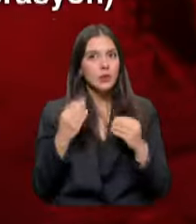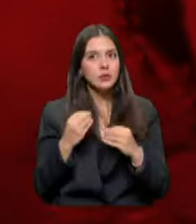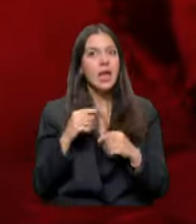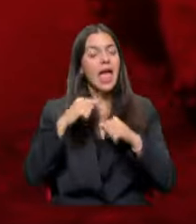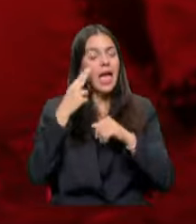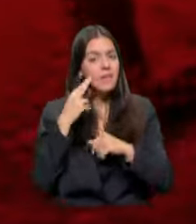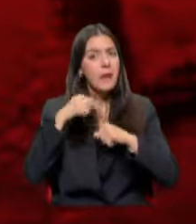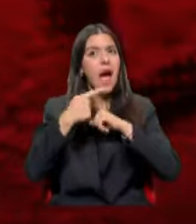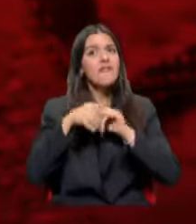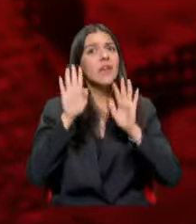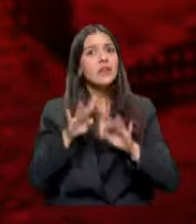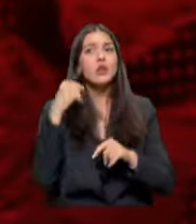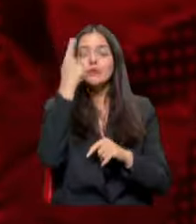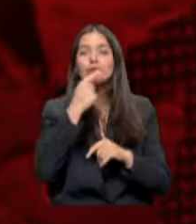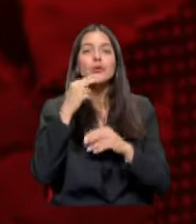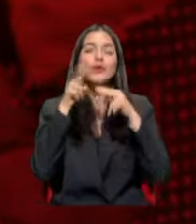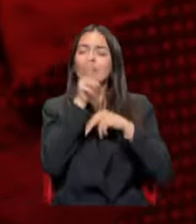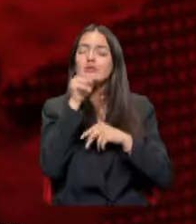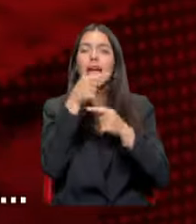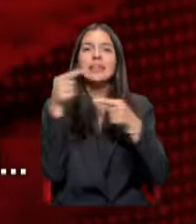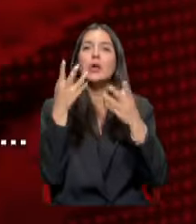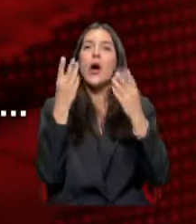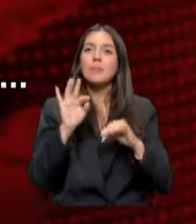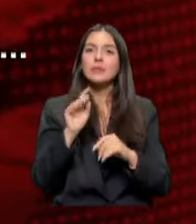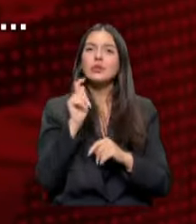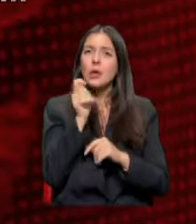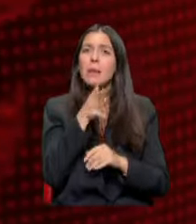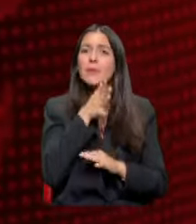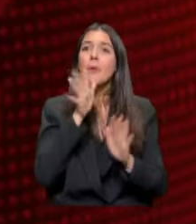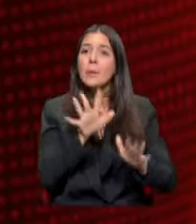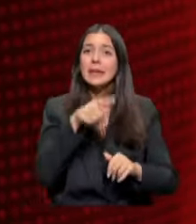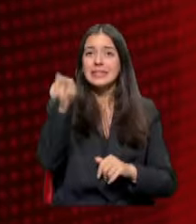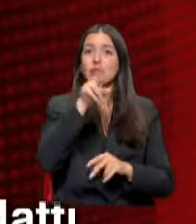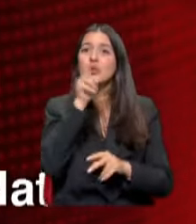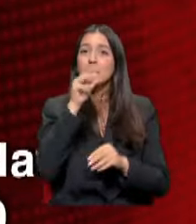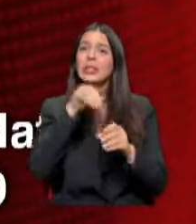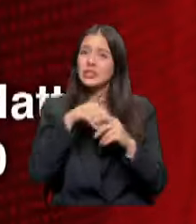Efendim haftaya kadar yüzünüzden gülücükler eksik olmasın. Zor biliyorum ama siz yine de